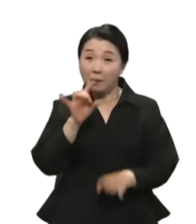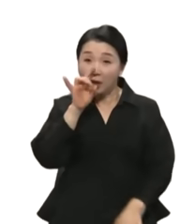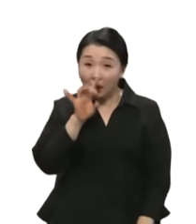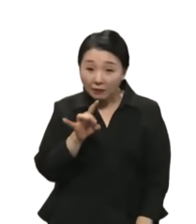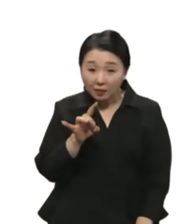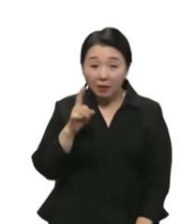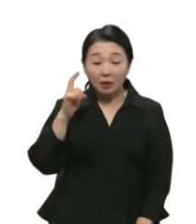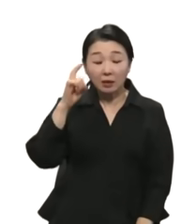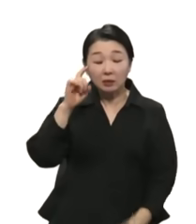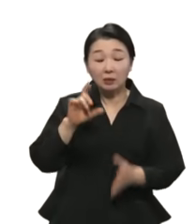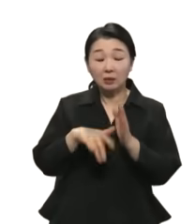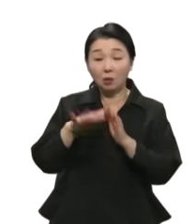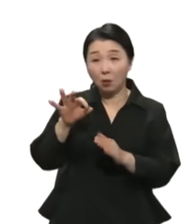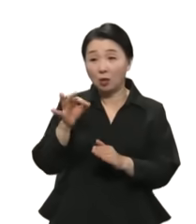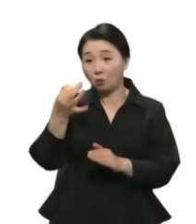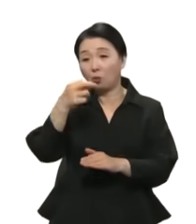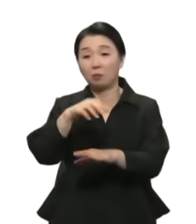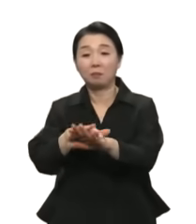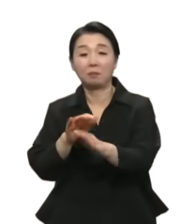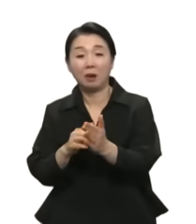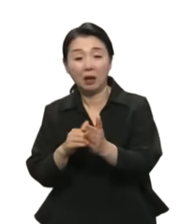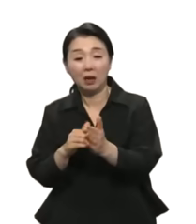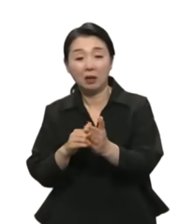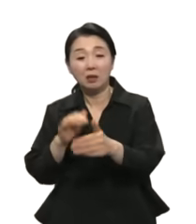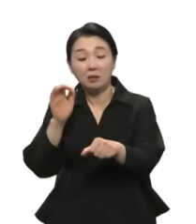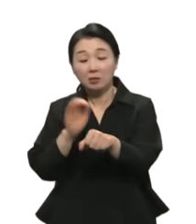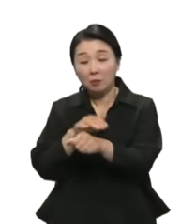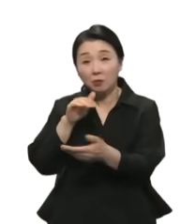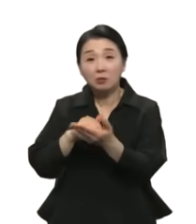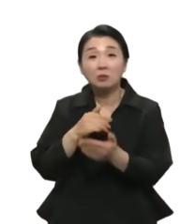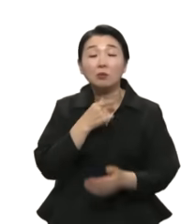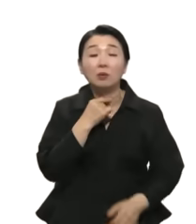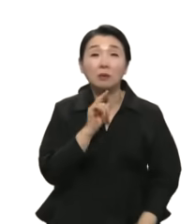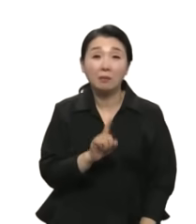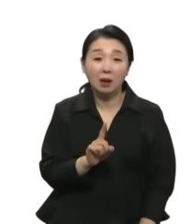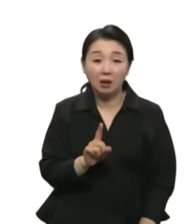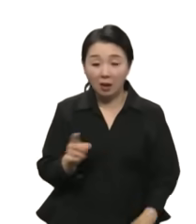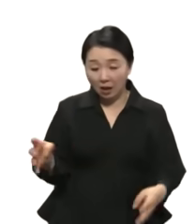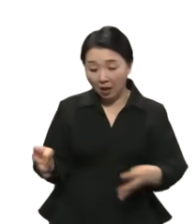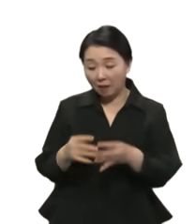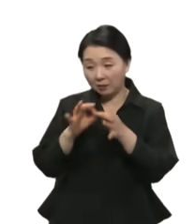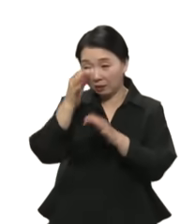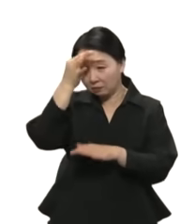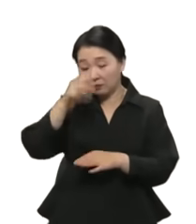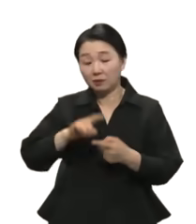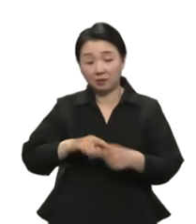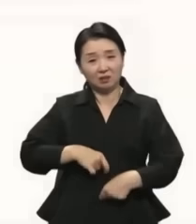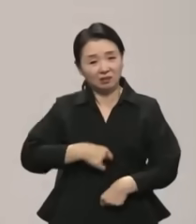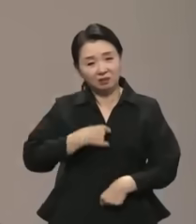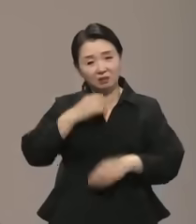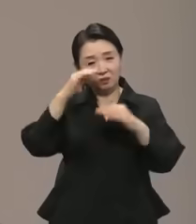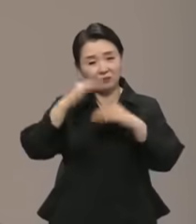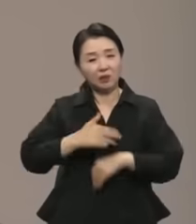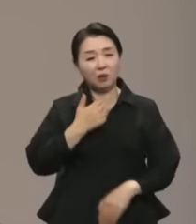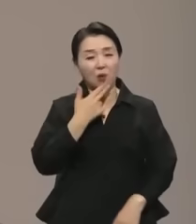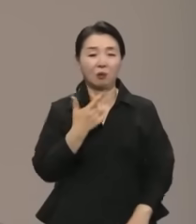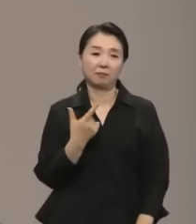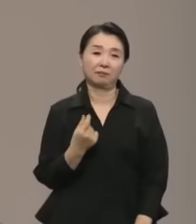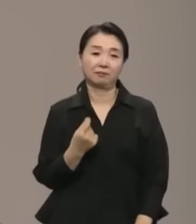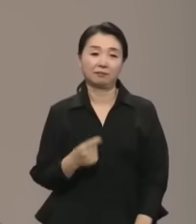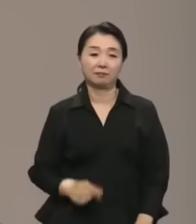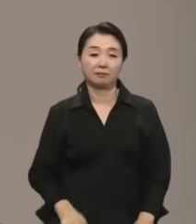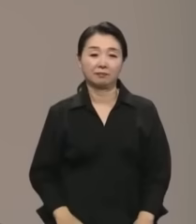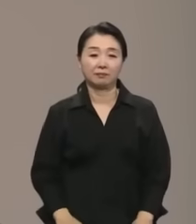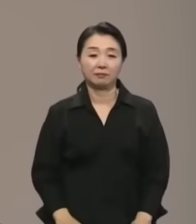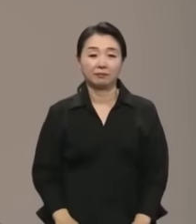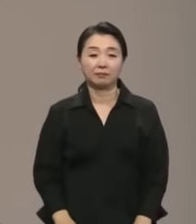통해서 잘못을 우치고 싶다라고 하는데 합의와 관련된 사과에 대한 어떤 진정성 있는 느낌은 좀 덜 드는게